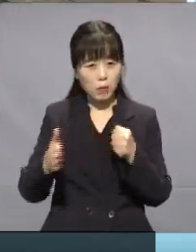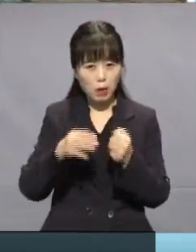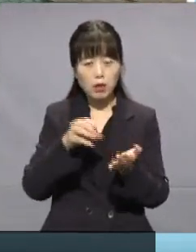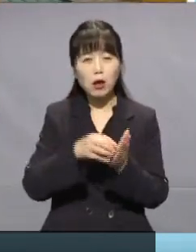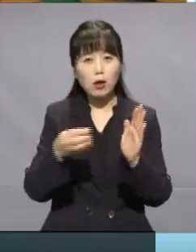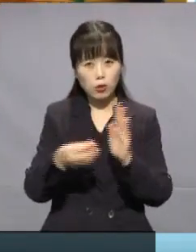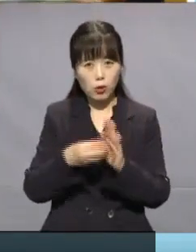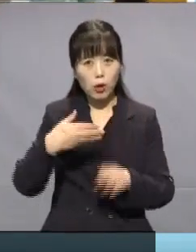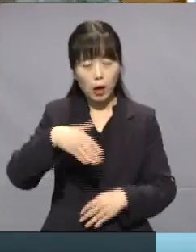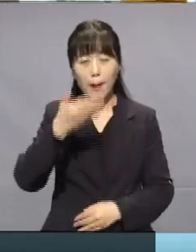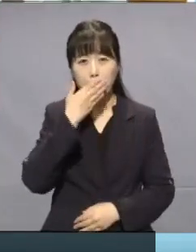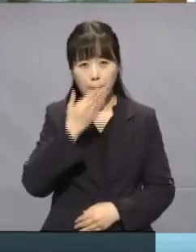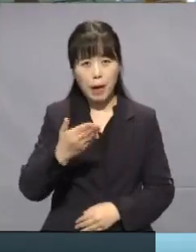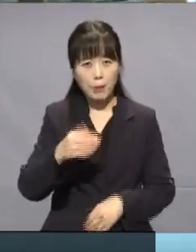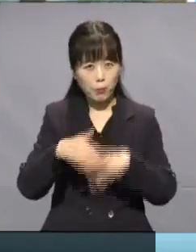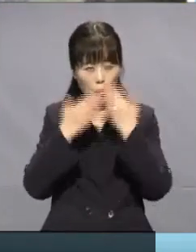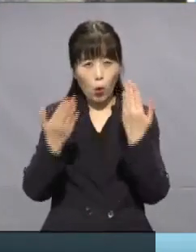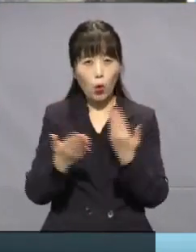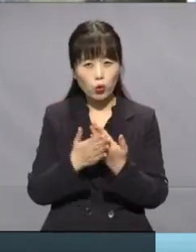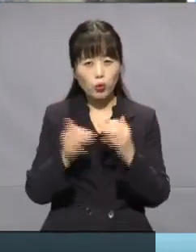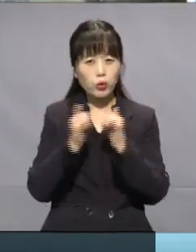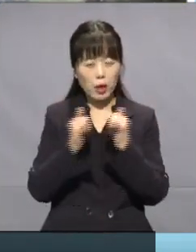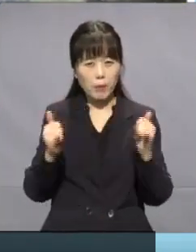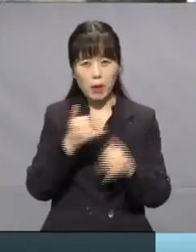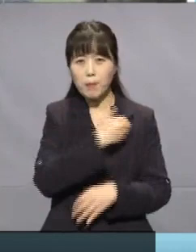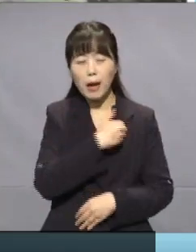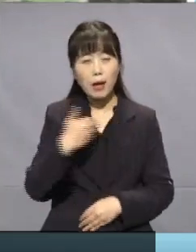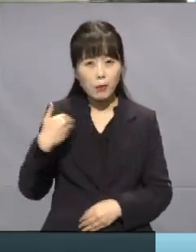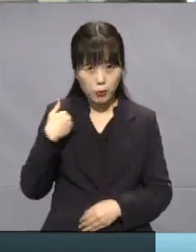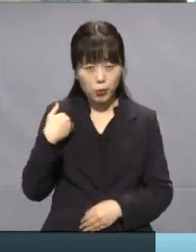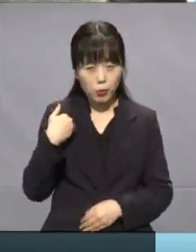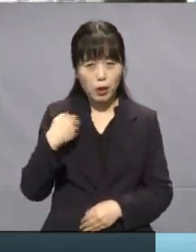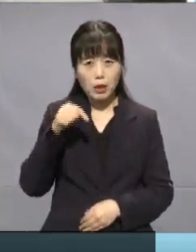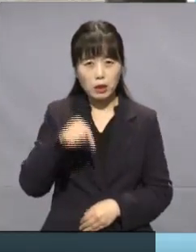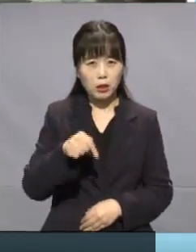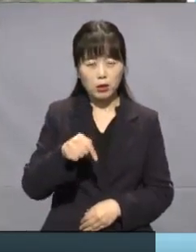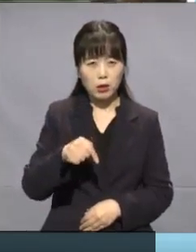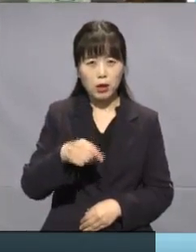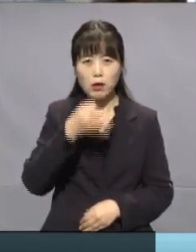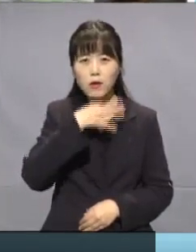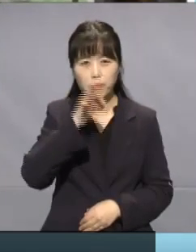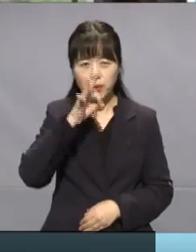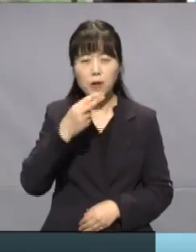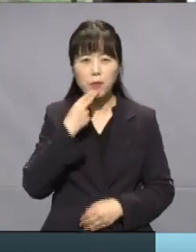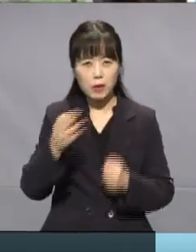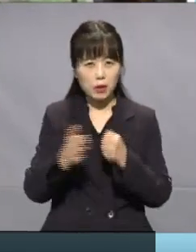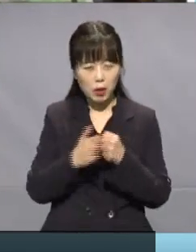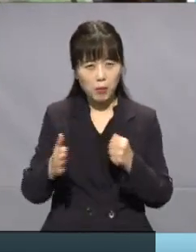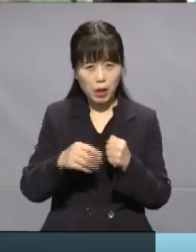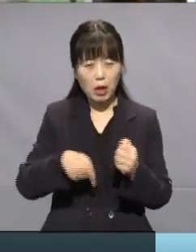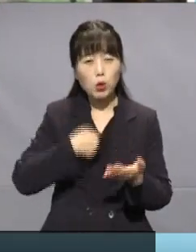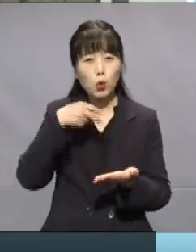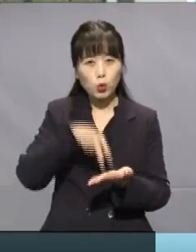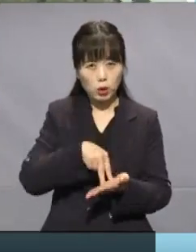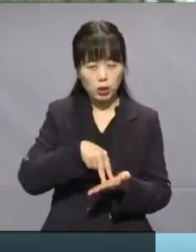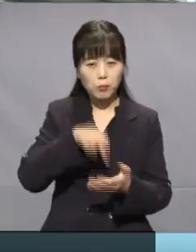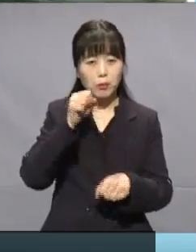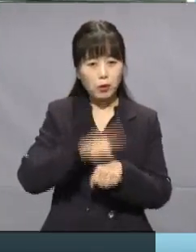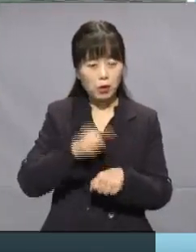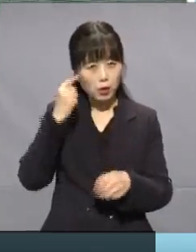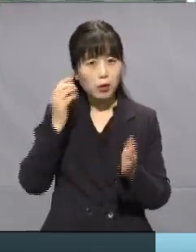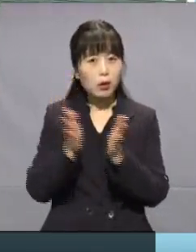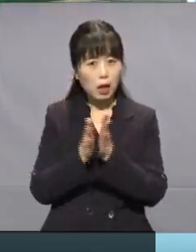적절하게 갈 수 있는에 모든 사람을 만족하는 금리는 없기 때문에 조금 더 자율성과 독립성을 가진 어 그런